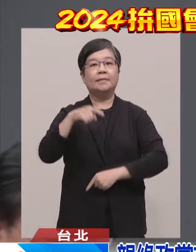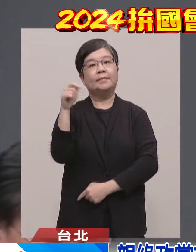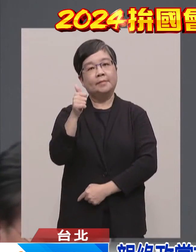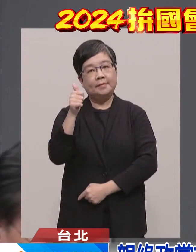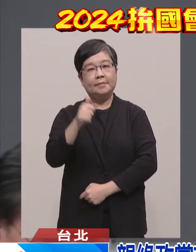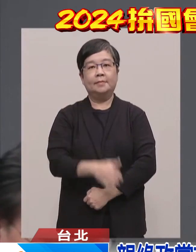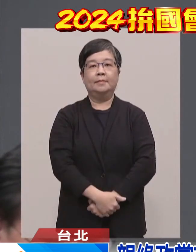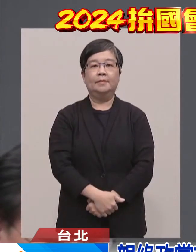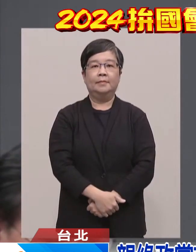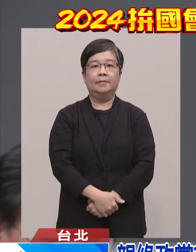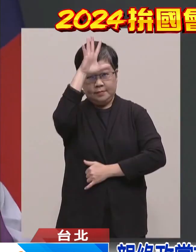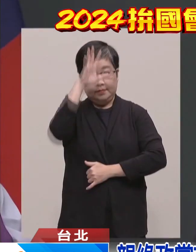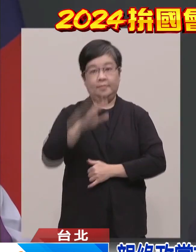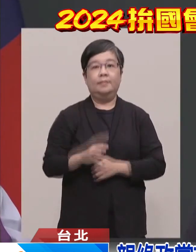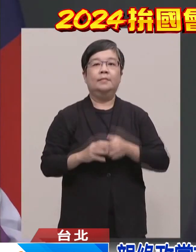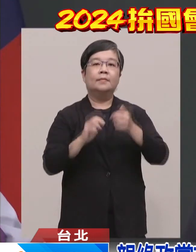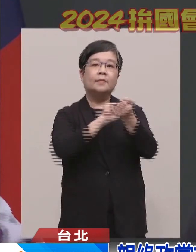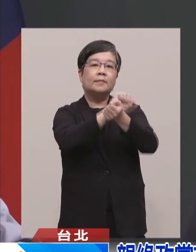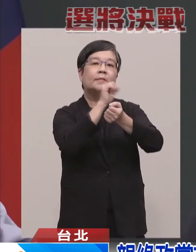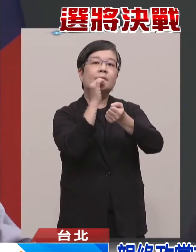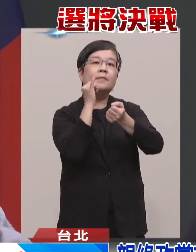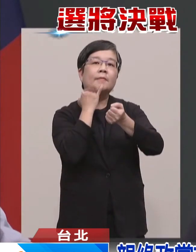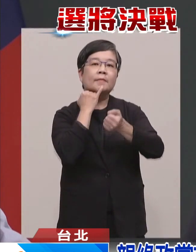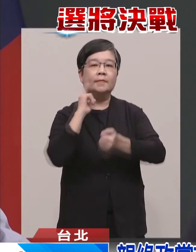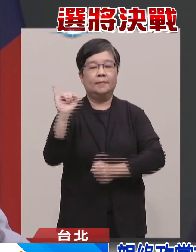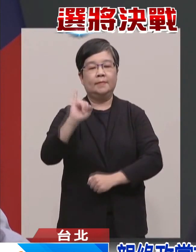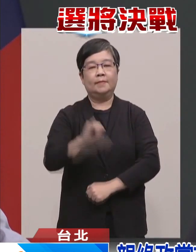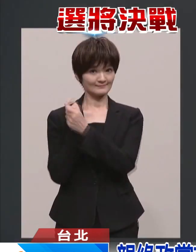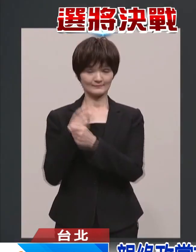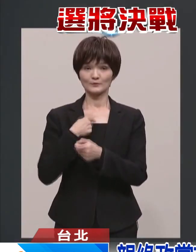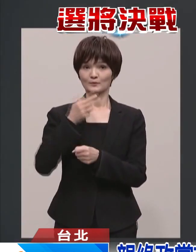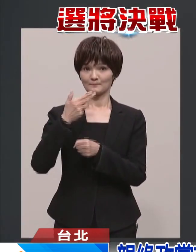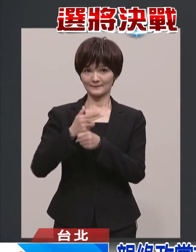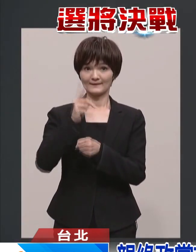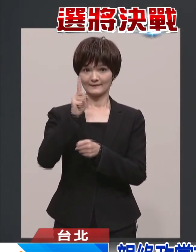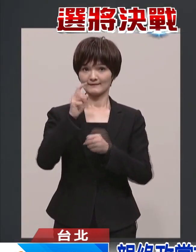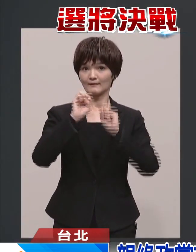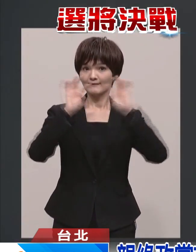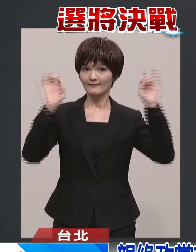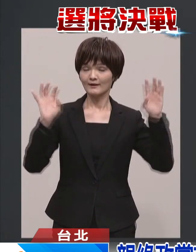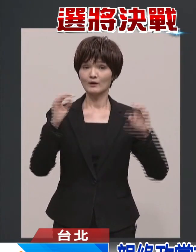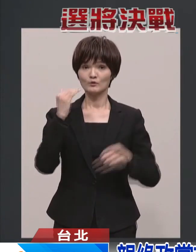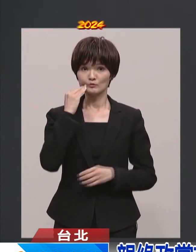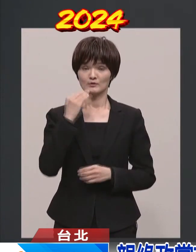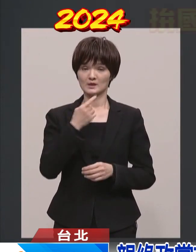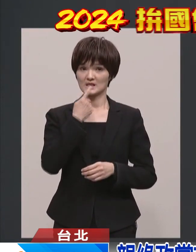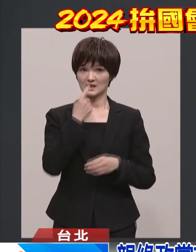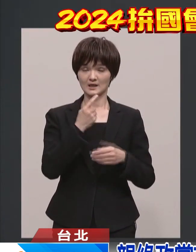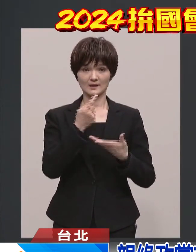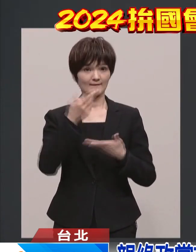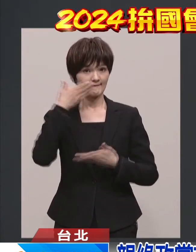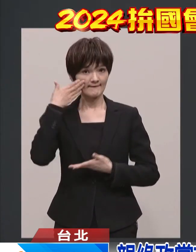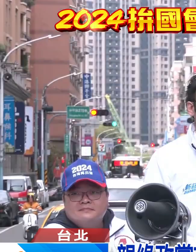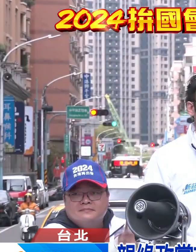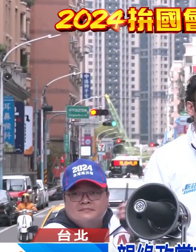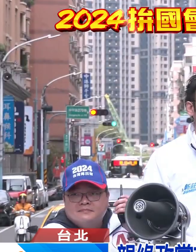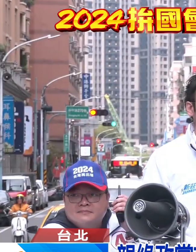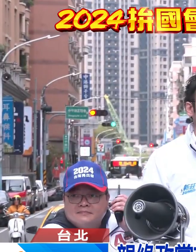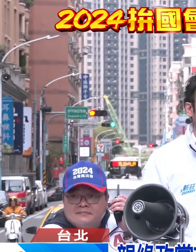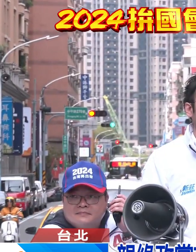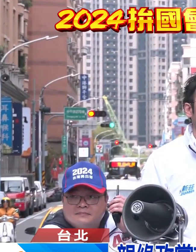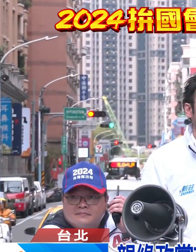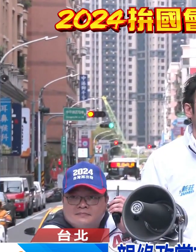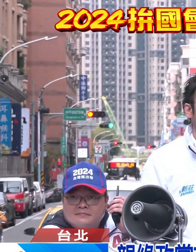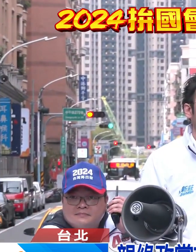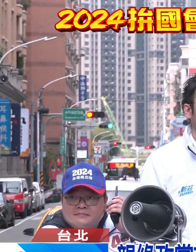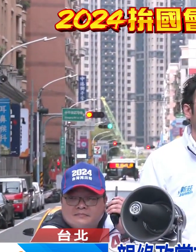间登场，国民党由不分区立委候选人柯志恩代表发言，重炮攻击绿营造势，不提自己的政见，总是